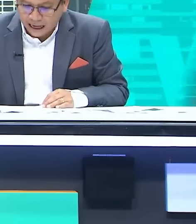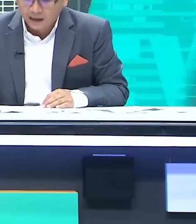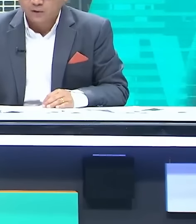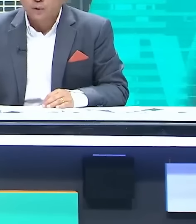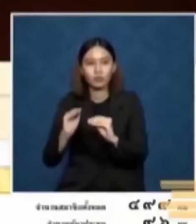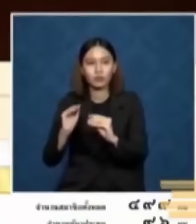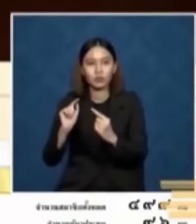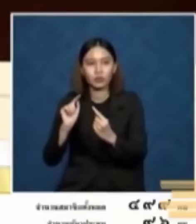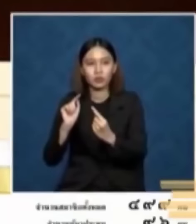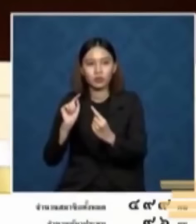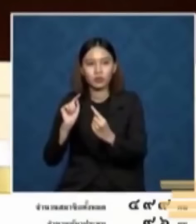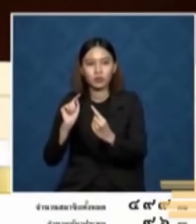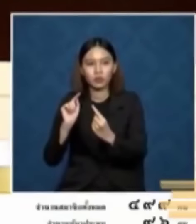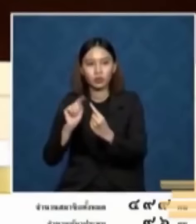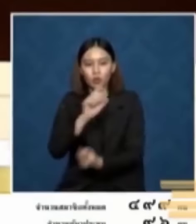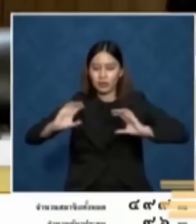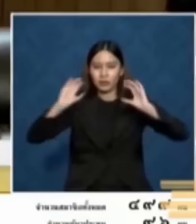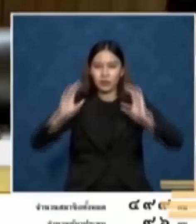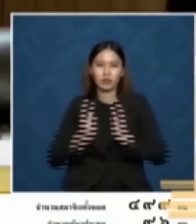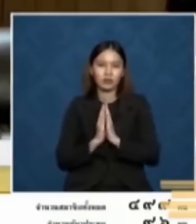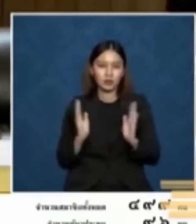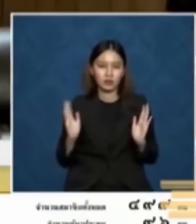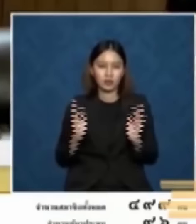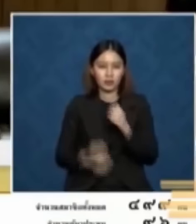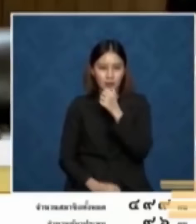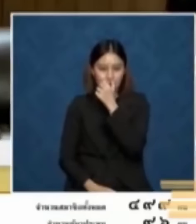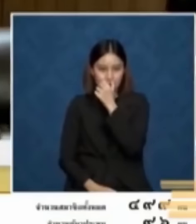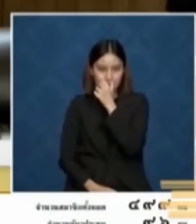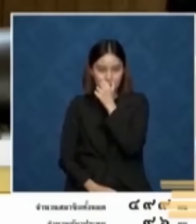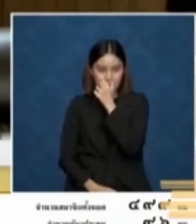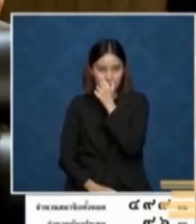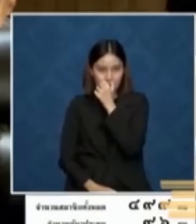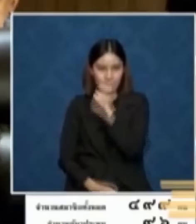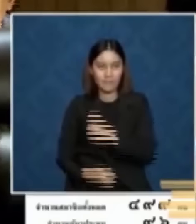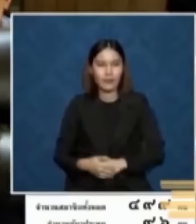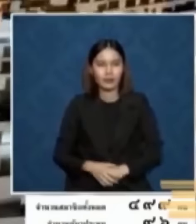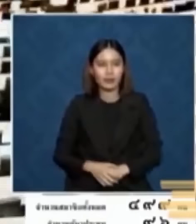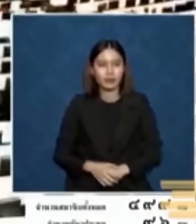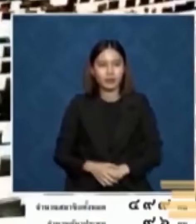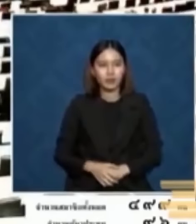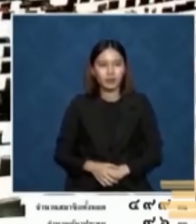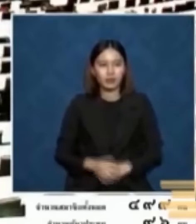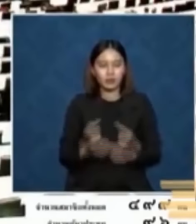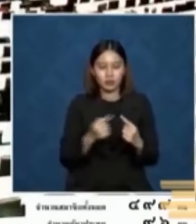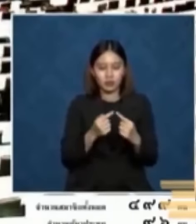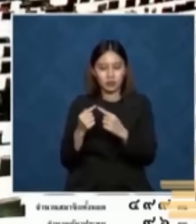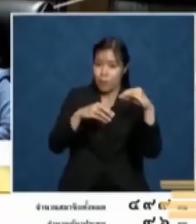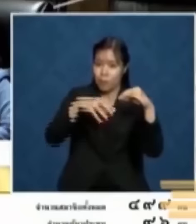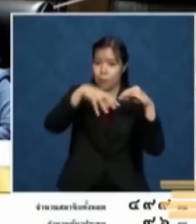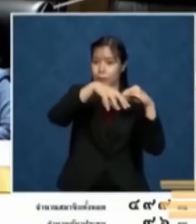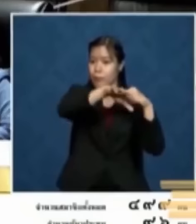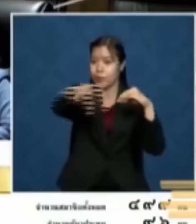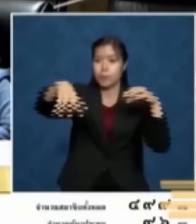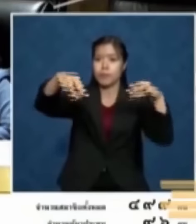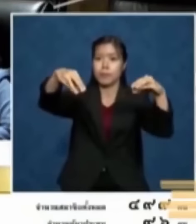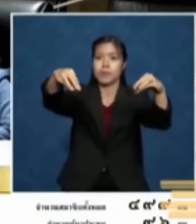การตั้งกระทู้ถามนายกรัฐมนตรีตั้งกระทู้ถามนายกเศรษฐาทวีสินนะแต่นายกเนี่ยมอบหมายให้รัฐมนต